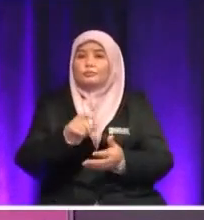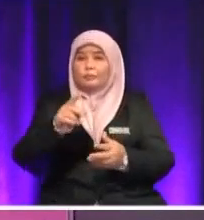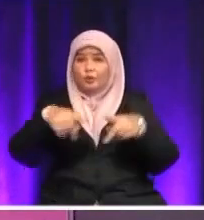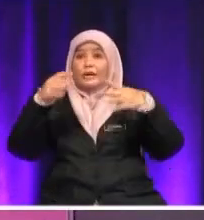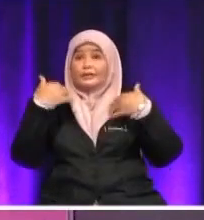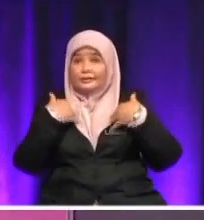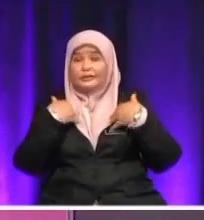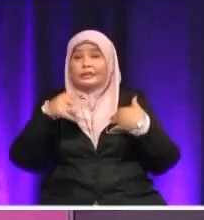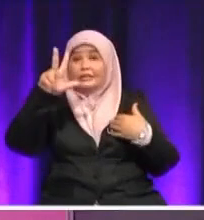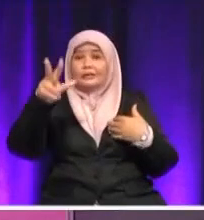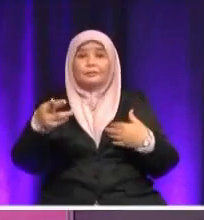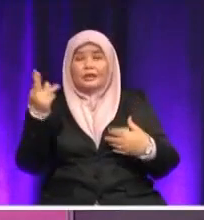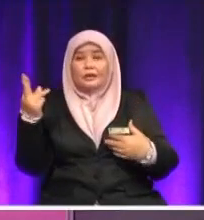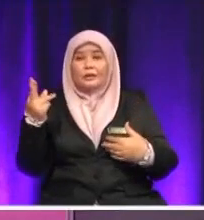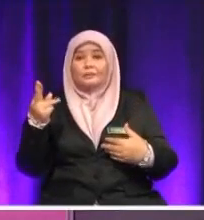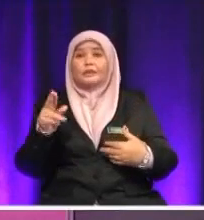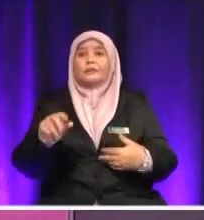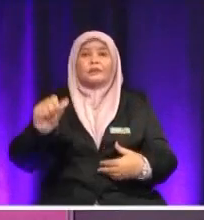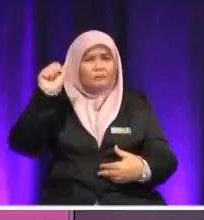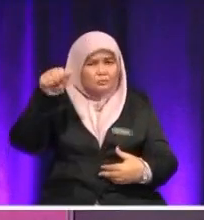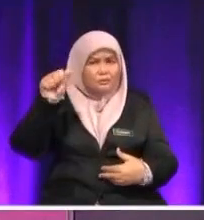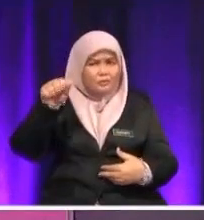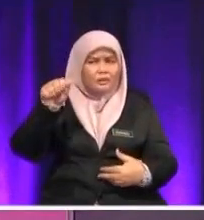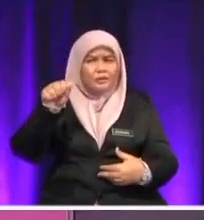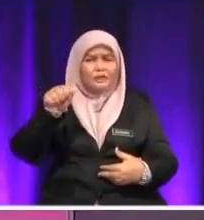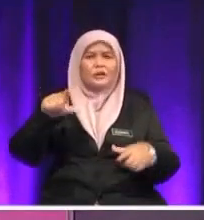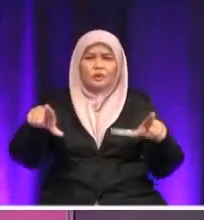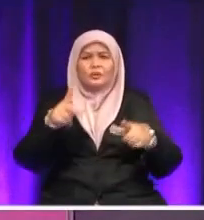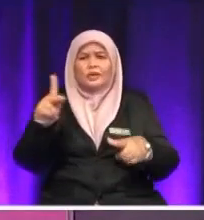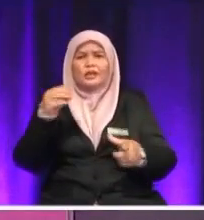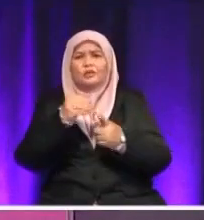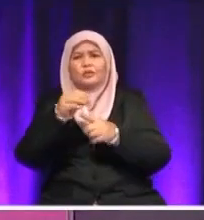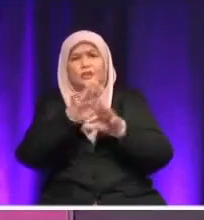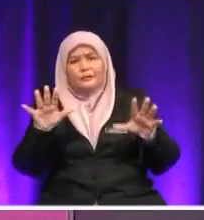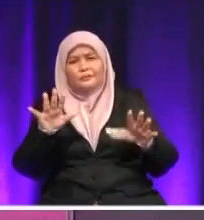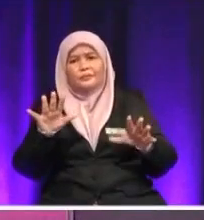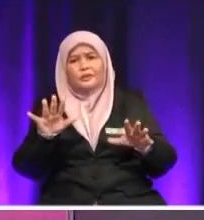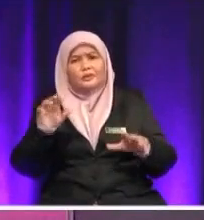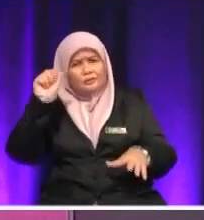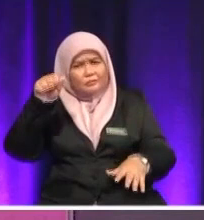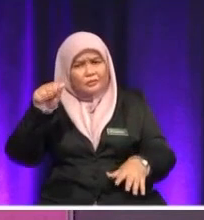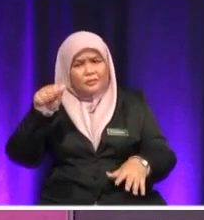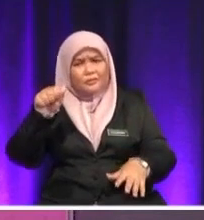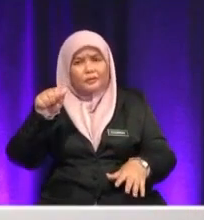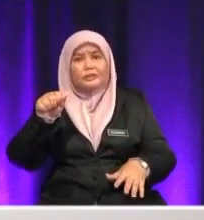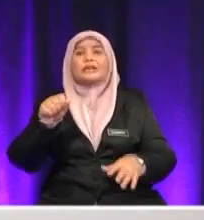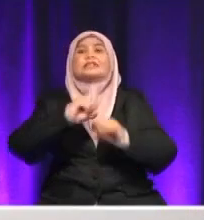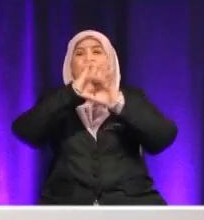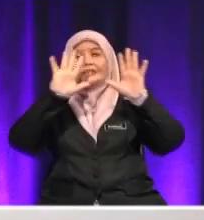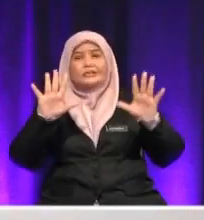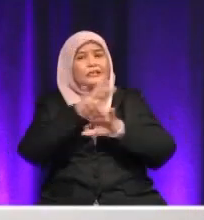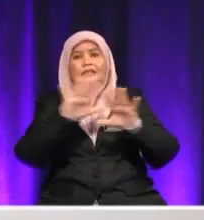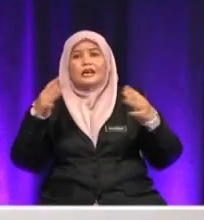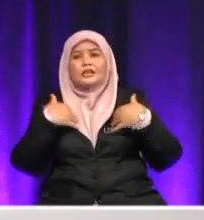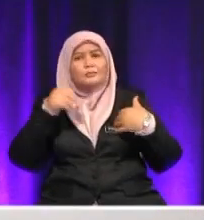Baik. Yang pertama iaitu pengakuan. Pengakuan ini Hakim, dia perlu berikan pengakuan dan pengakuan yang jelas. Tidak